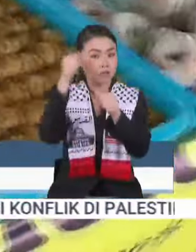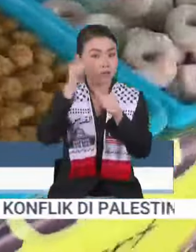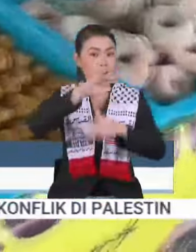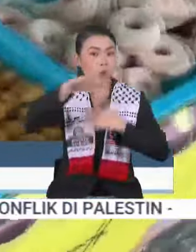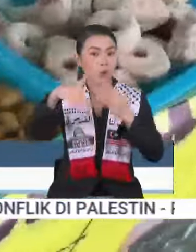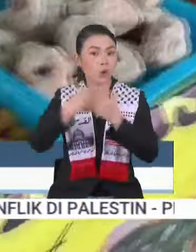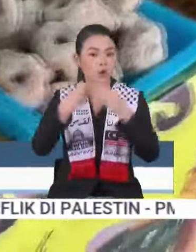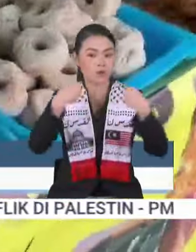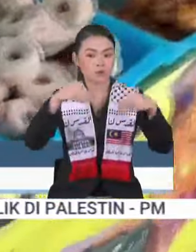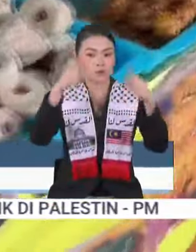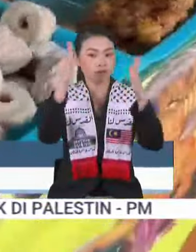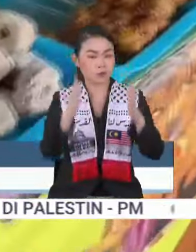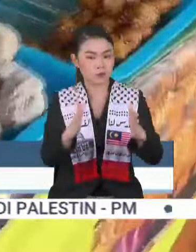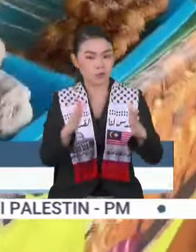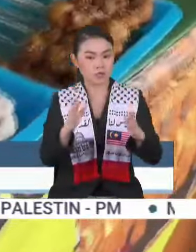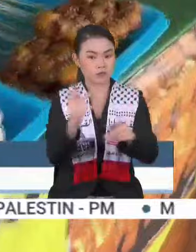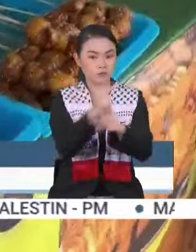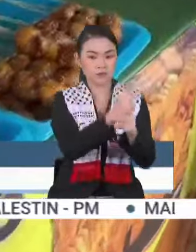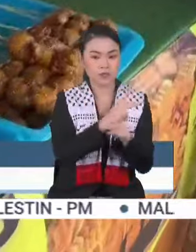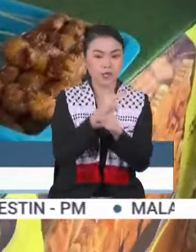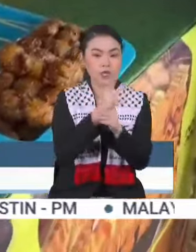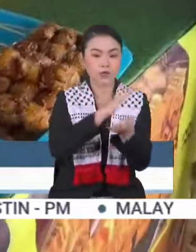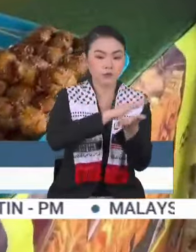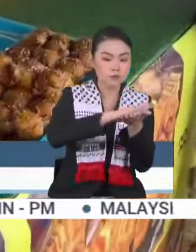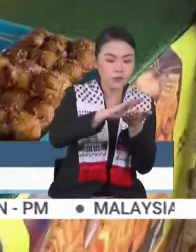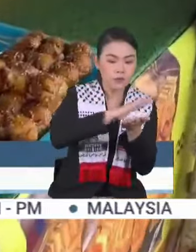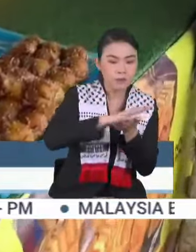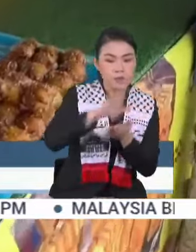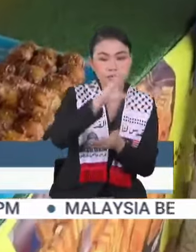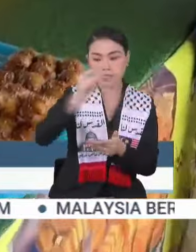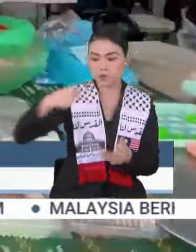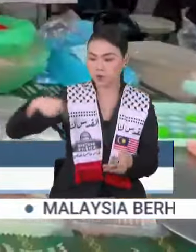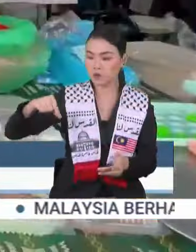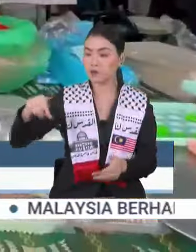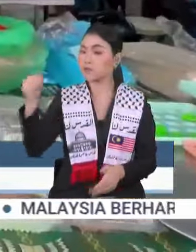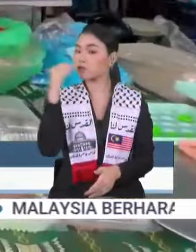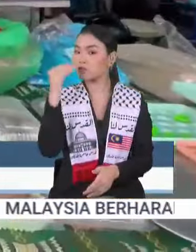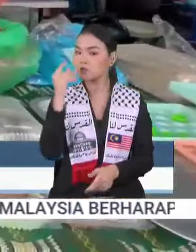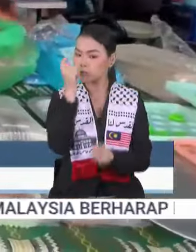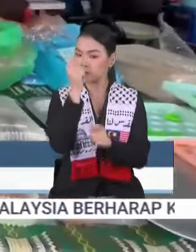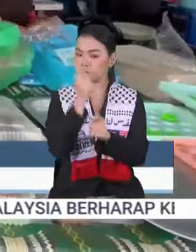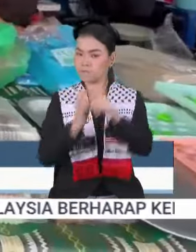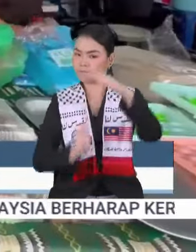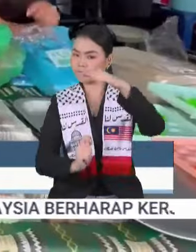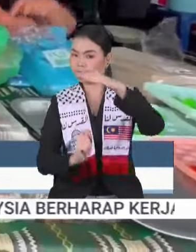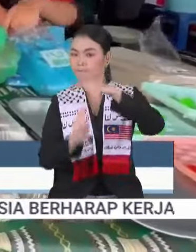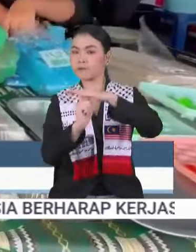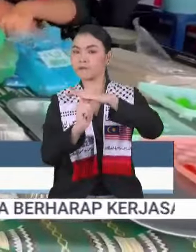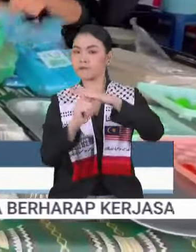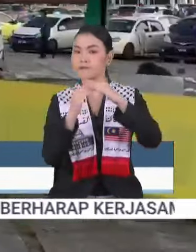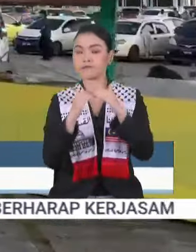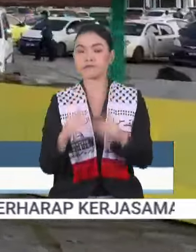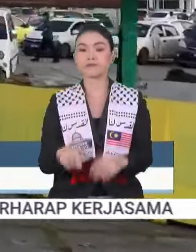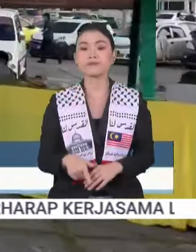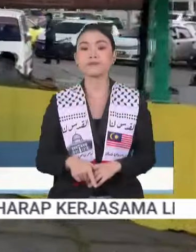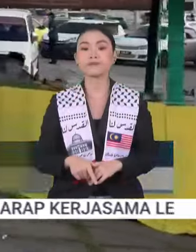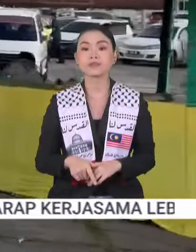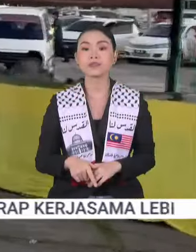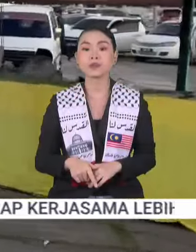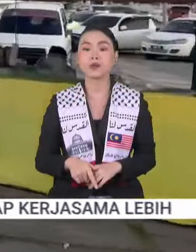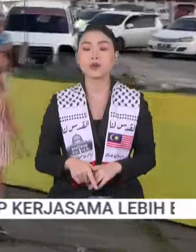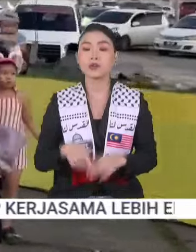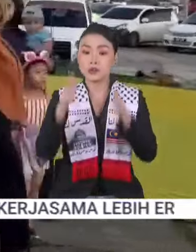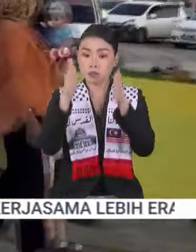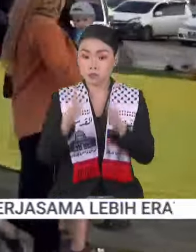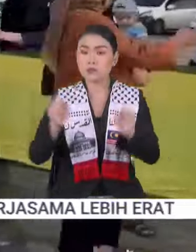peniaga perlu memastikan kualiti dan kebersihan makanan dijual mereka kekal pada tahap tertinggi ujarnya pelanggan boleh